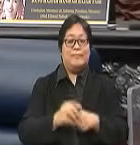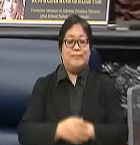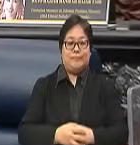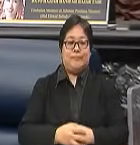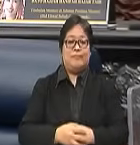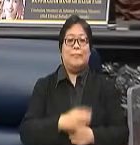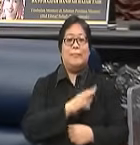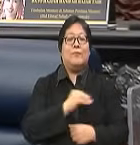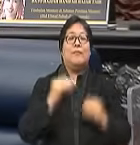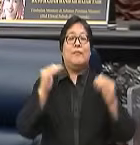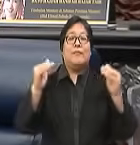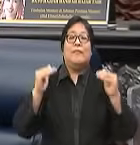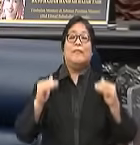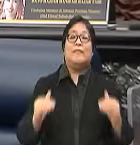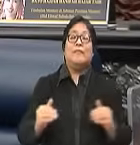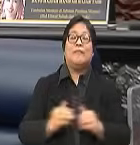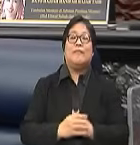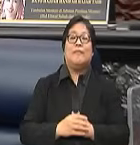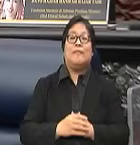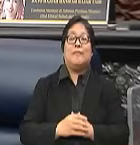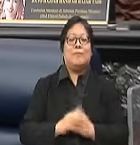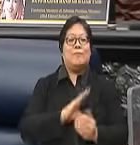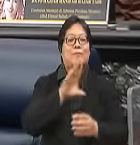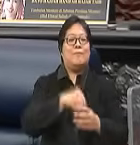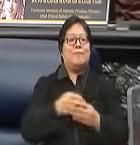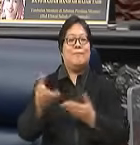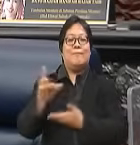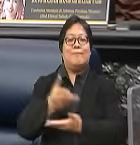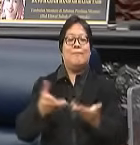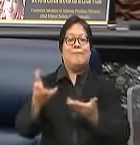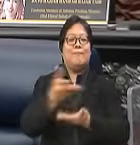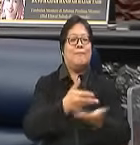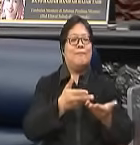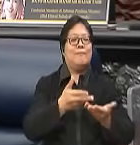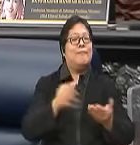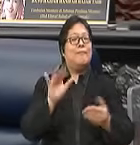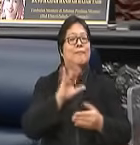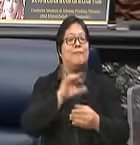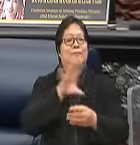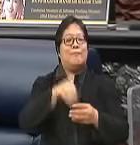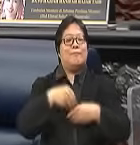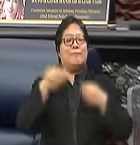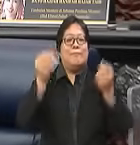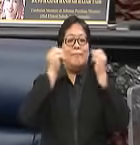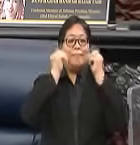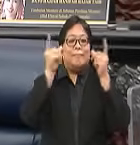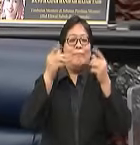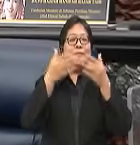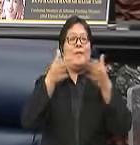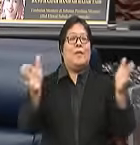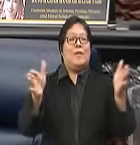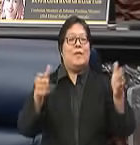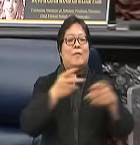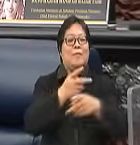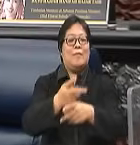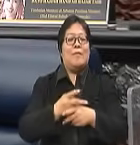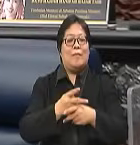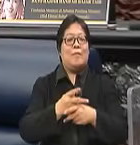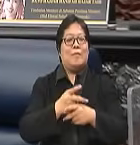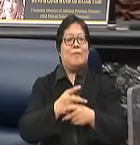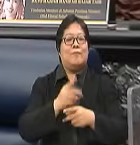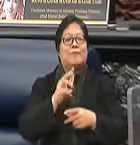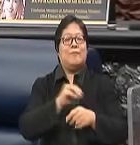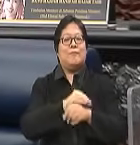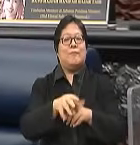dan seterusnya mengadakan debat urus termasuk memberi pendedahan dan latihan kawalan pencemaran